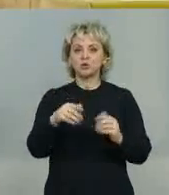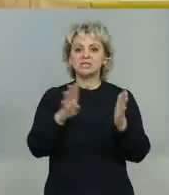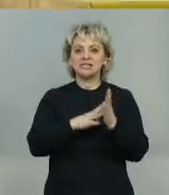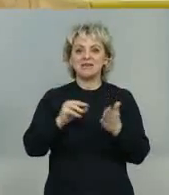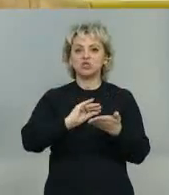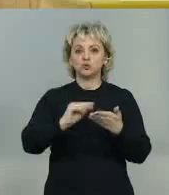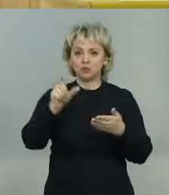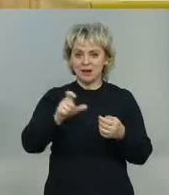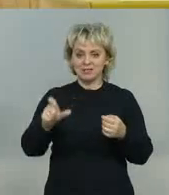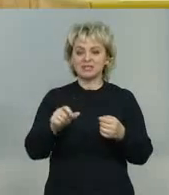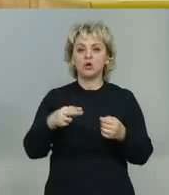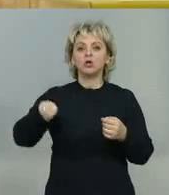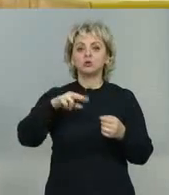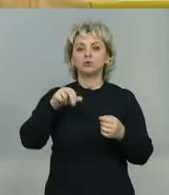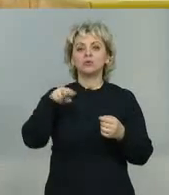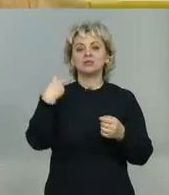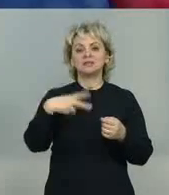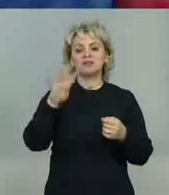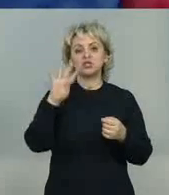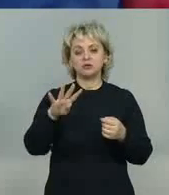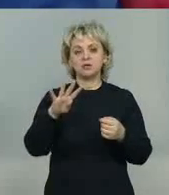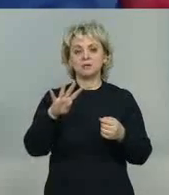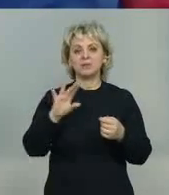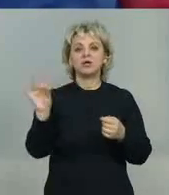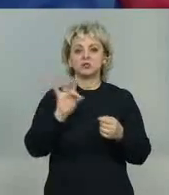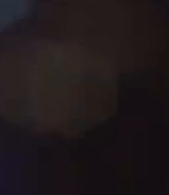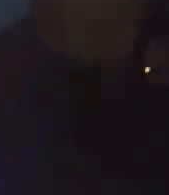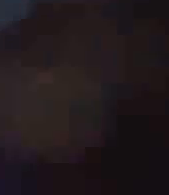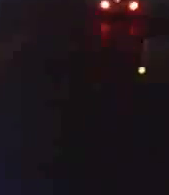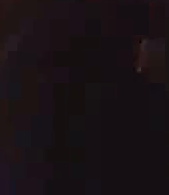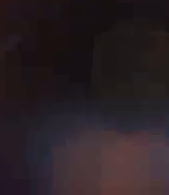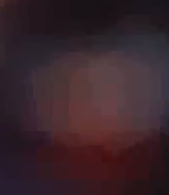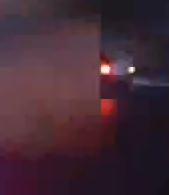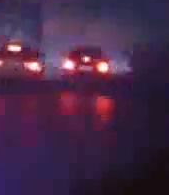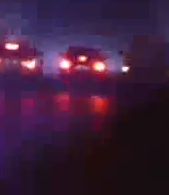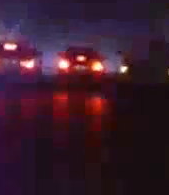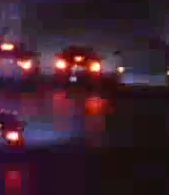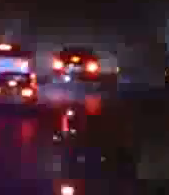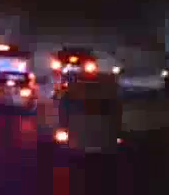9 донских журналистов. Мария Индрикова, Станислав Фоменко, Дон-24, Ростов-на-Дону.